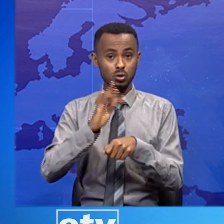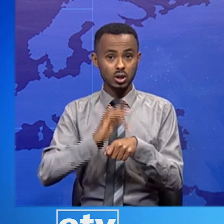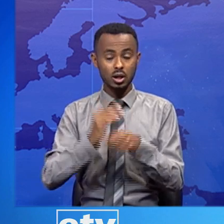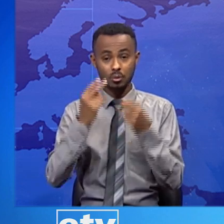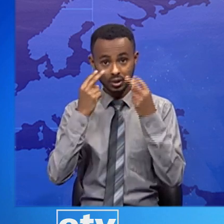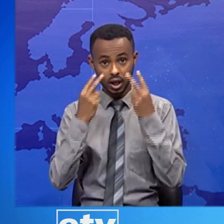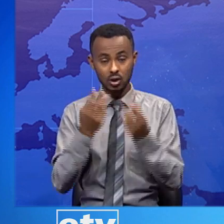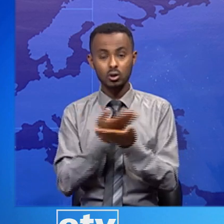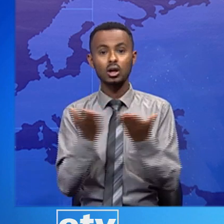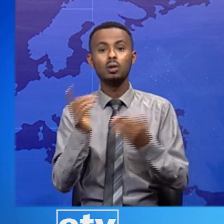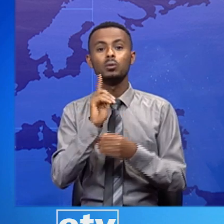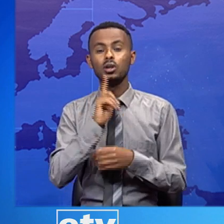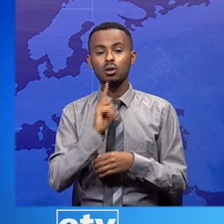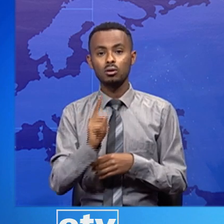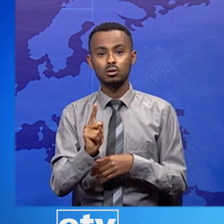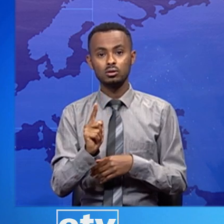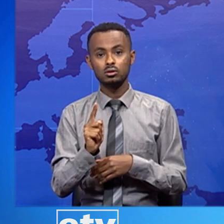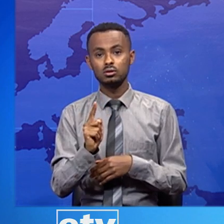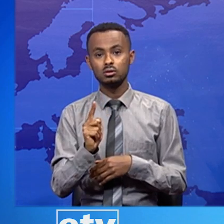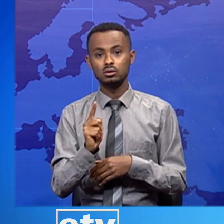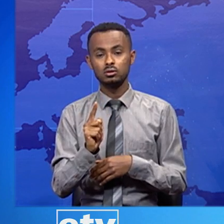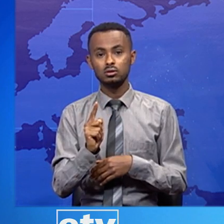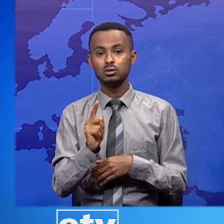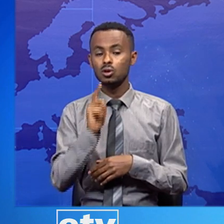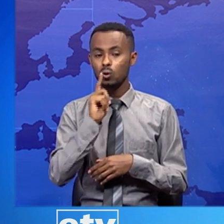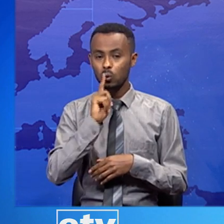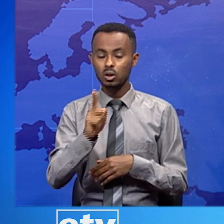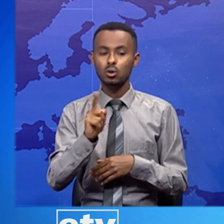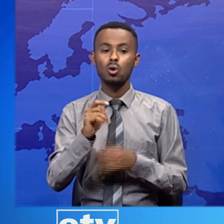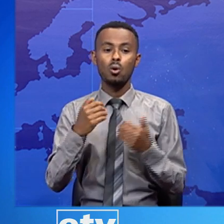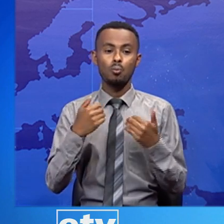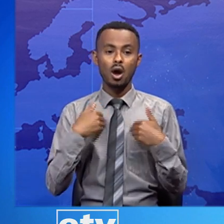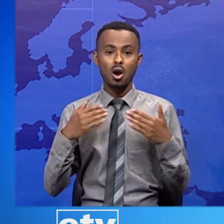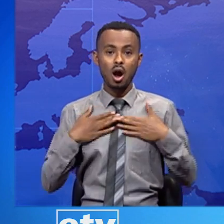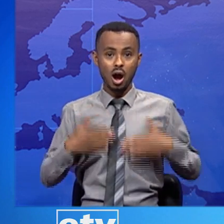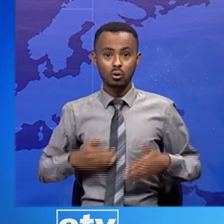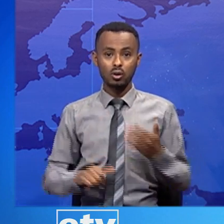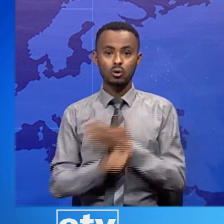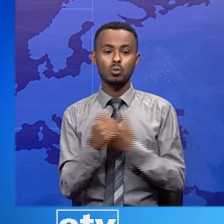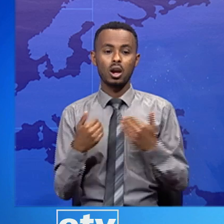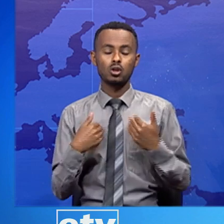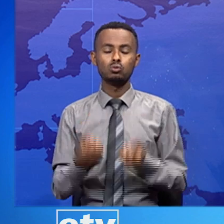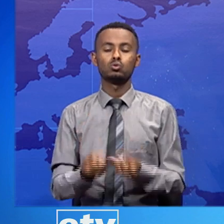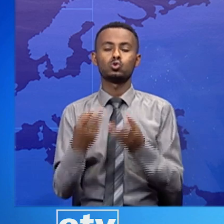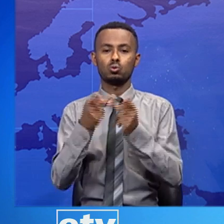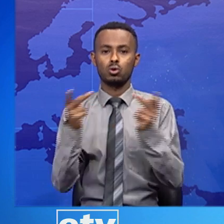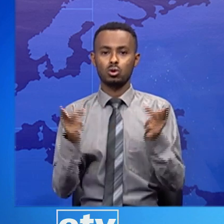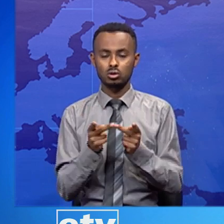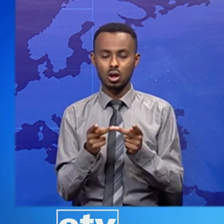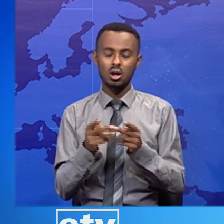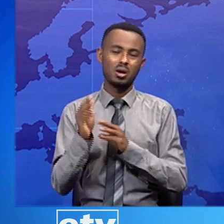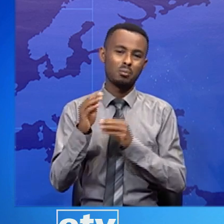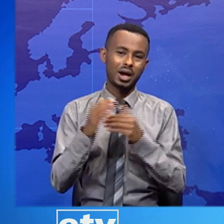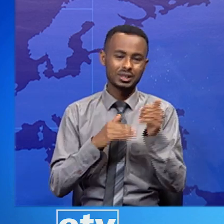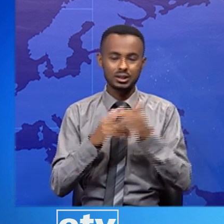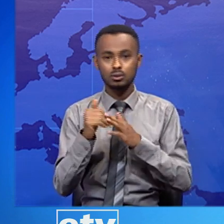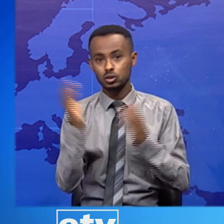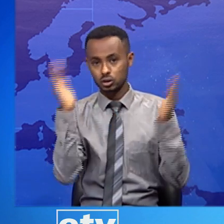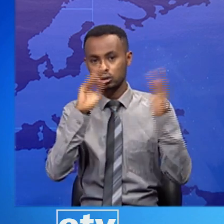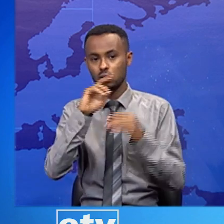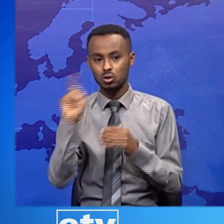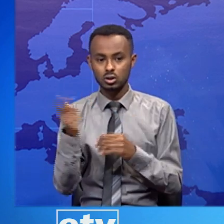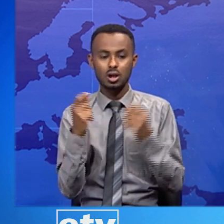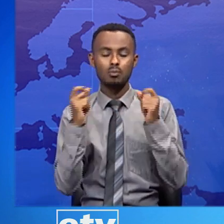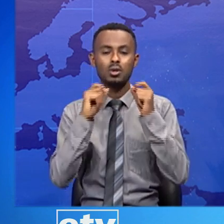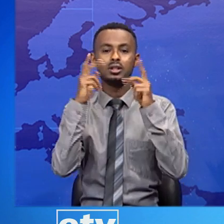በወጡት ፊልሞች ላይ የሚታየው ነገር ምንድን ነው? እውነት ነው ባለው አካል ጉዳተኞች ብዙ ቦታዎች ላይ በአክሰሰባቸው